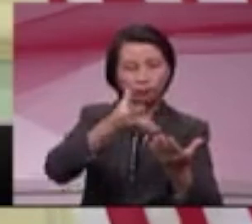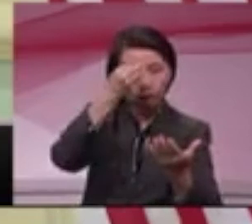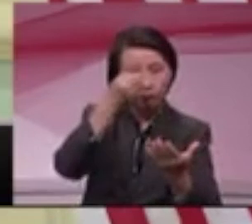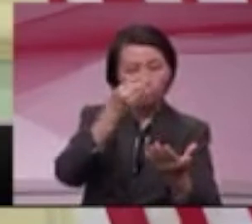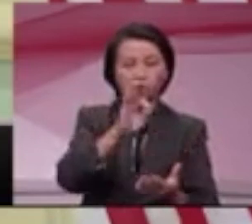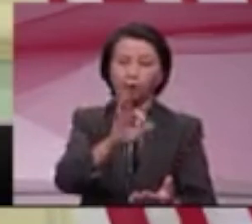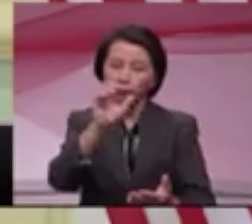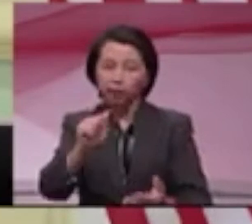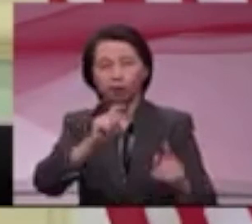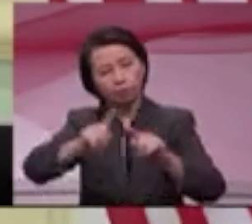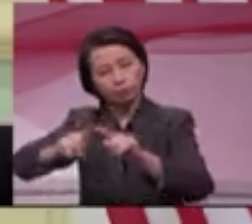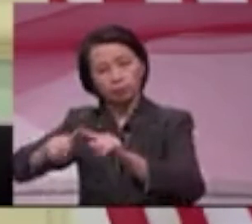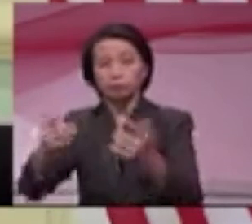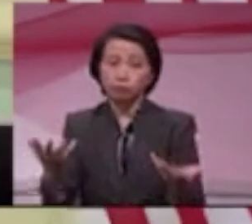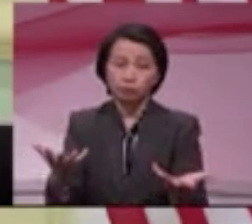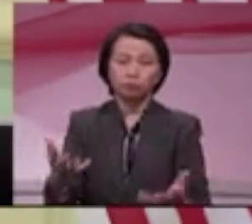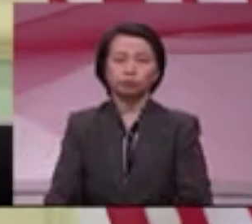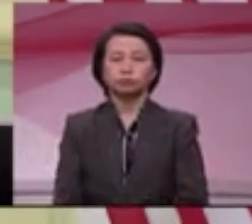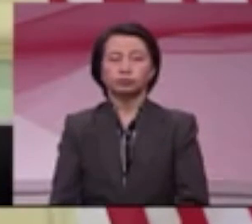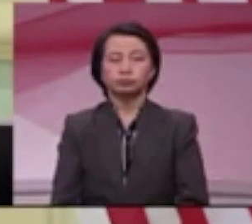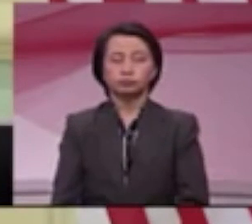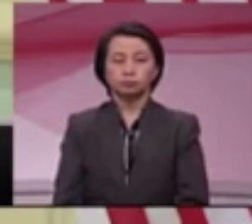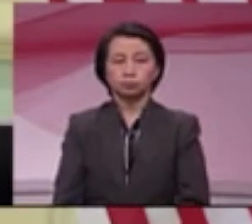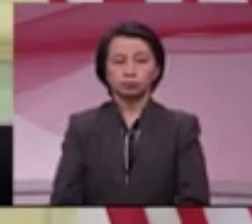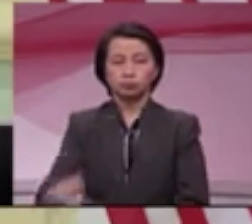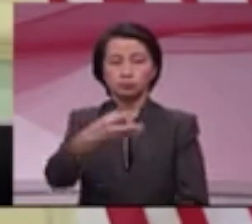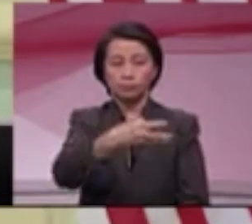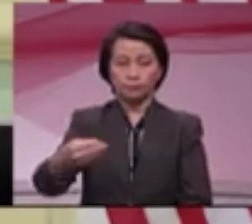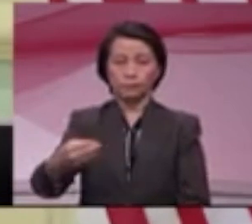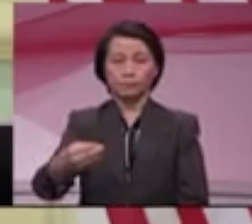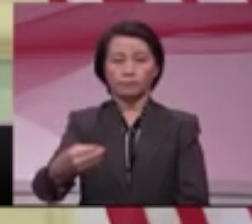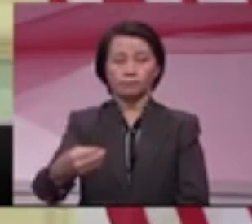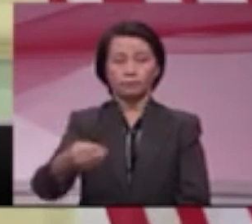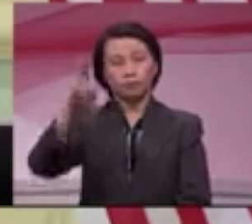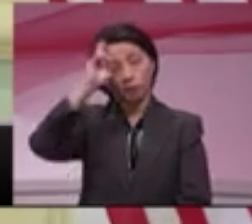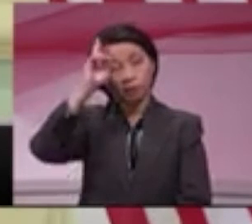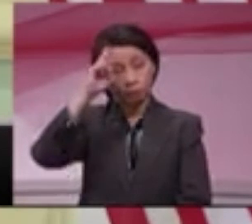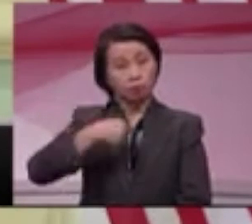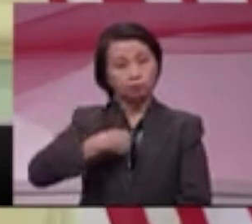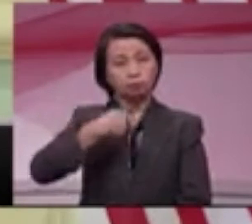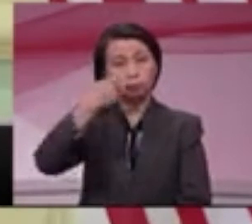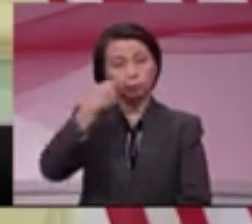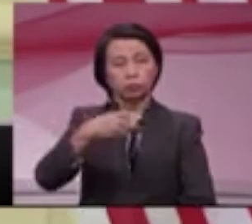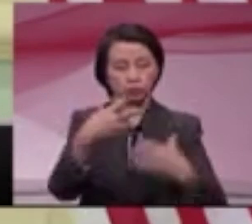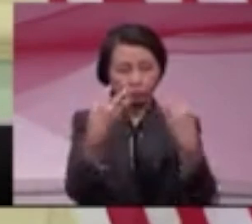kelas mengaji fardu ain dan sebagainya. Dan seperti saya katakan bahawa